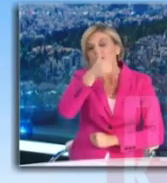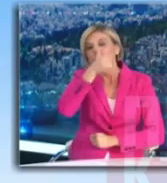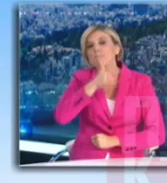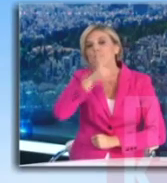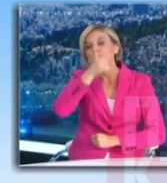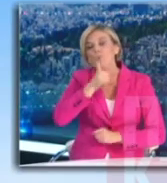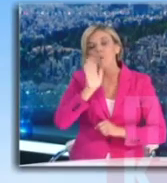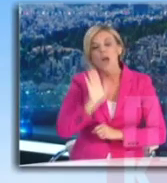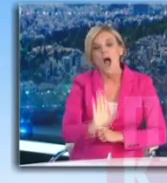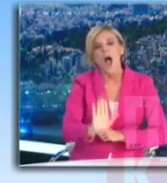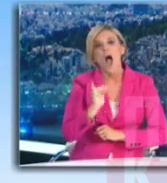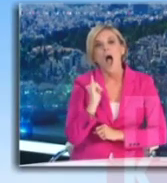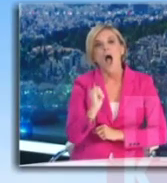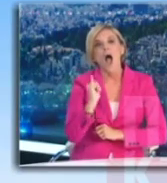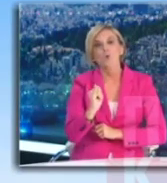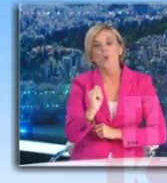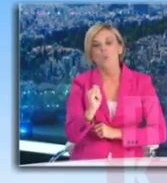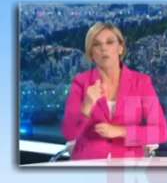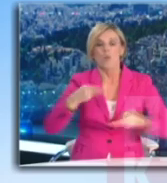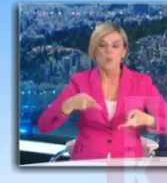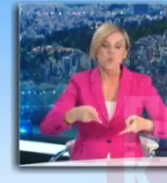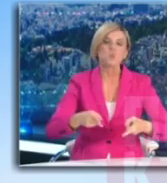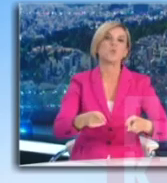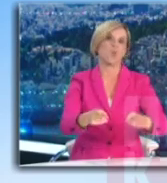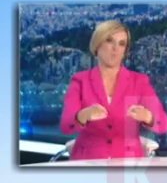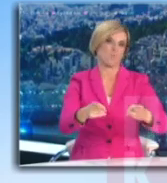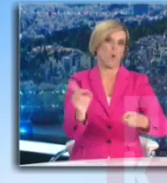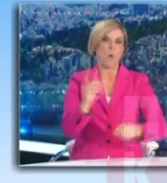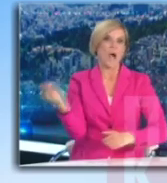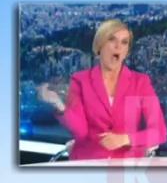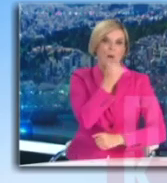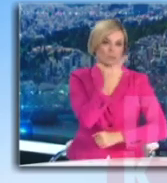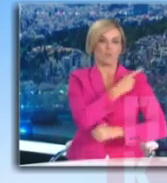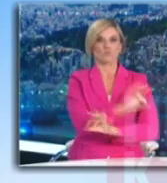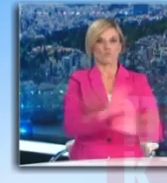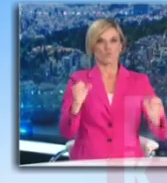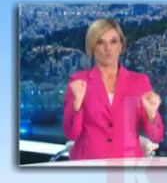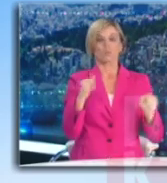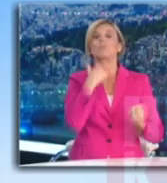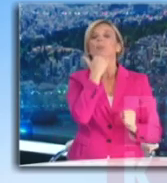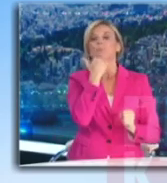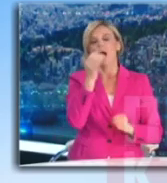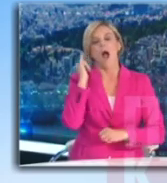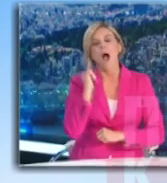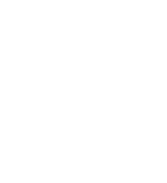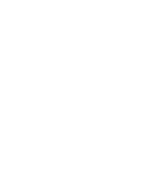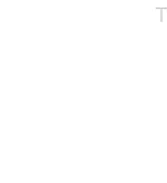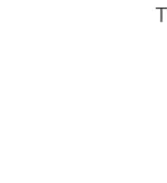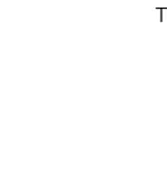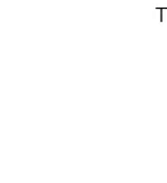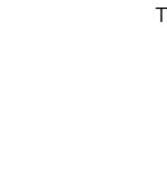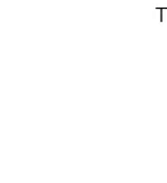μερική και μετά συνολική ανοσία και να βοηθήσουμε έτσι ώστε να επιστρέψουμε στην κανονικότητα.